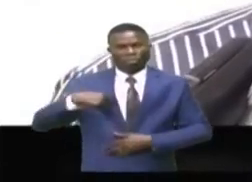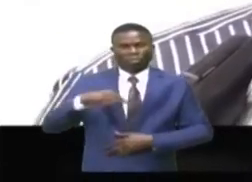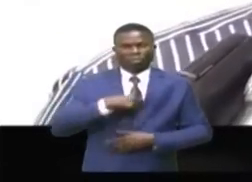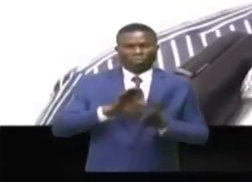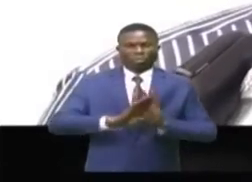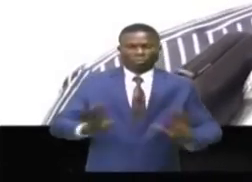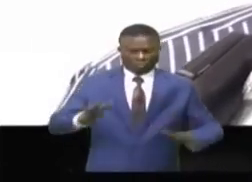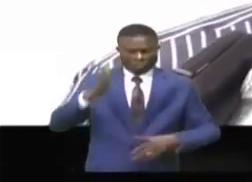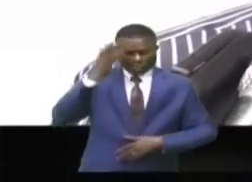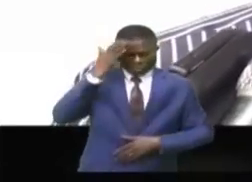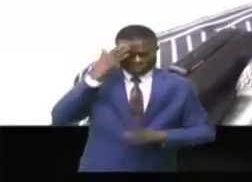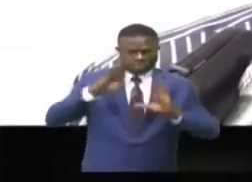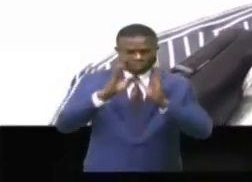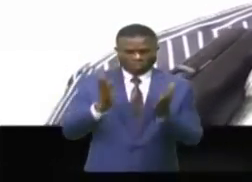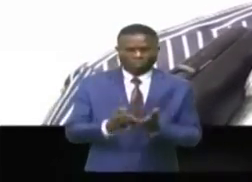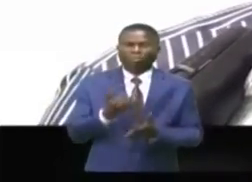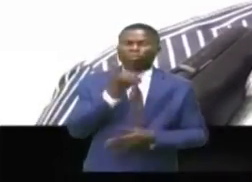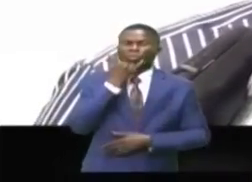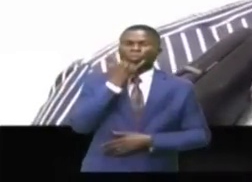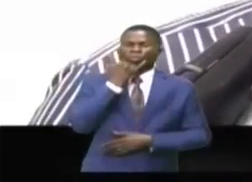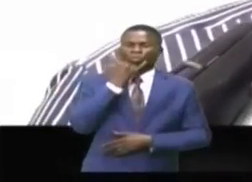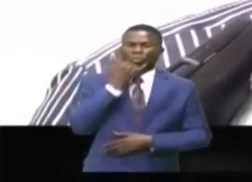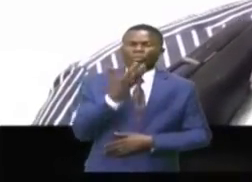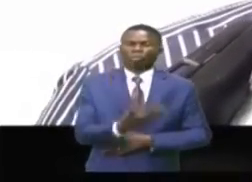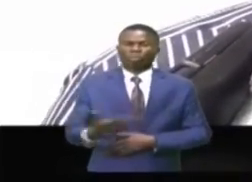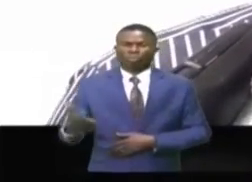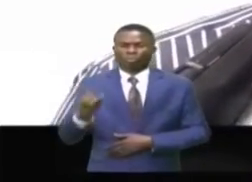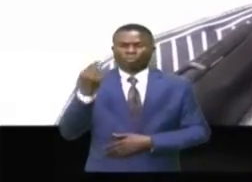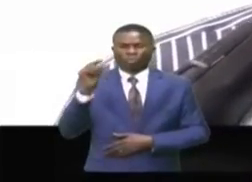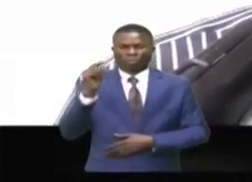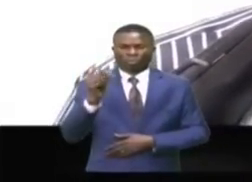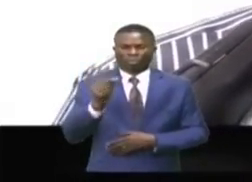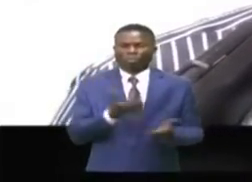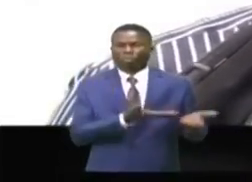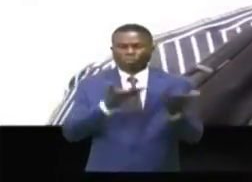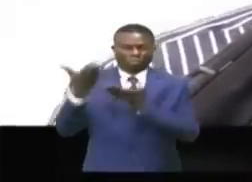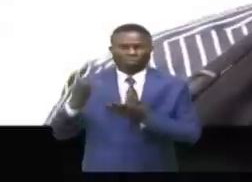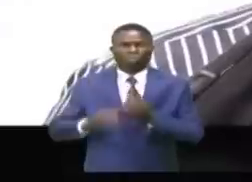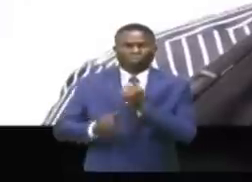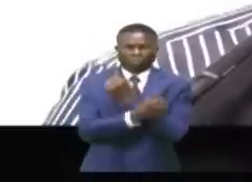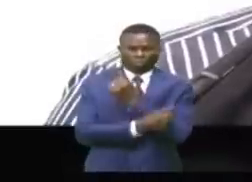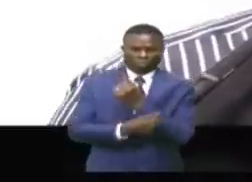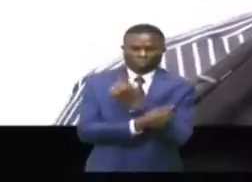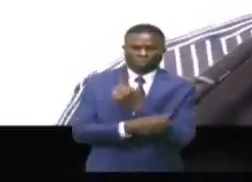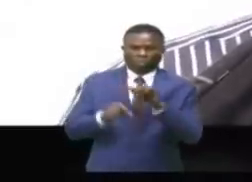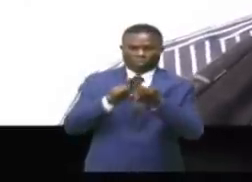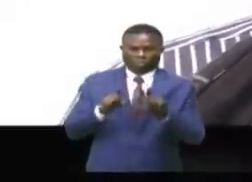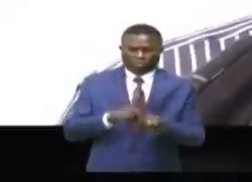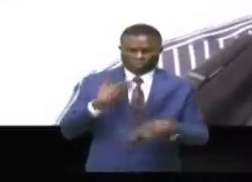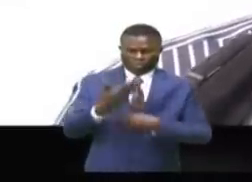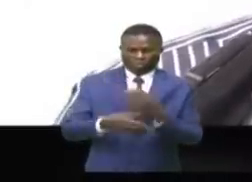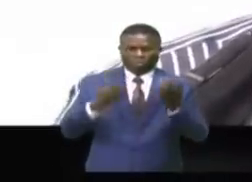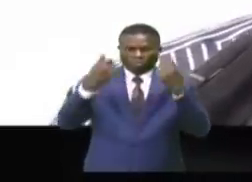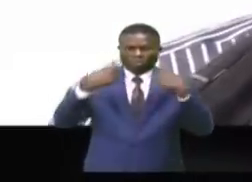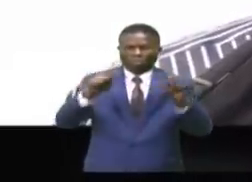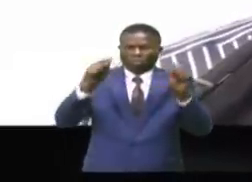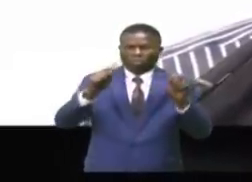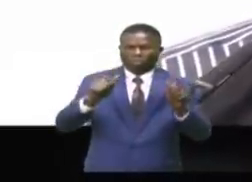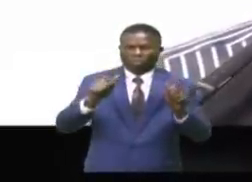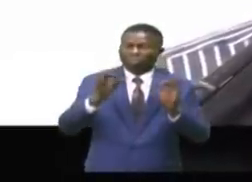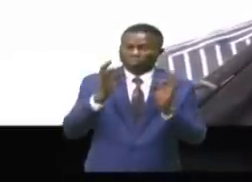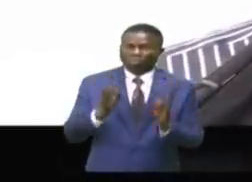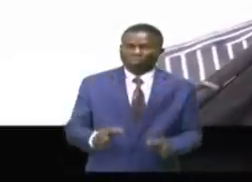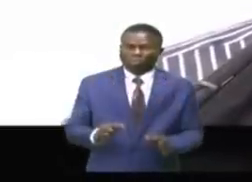de détecter tout ce qu'il y a comme produits minerais exploités au pays et qui sont commercialisés, mais qui ne sont